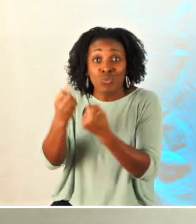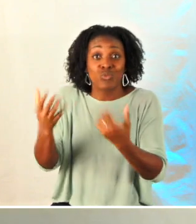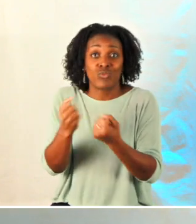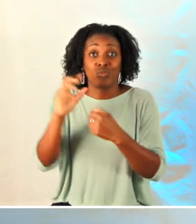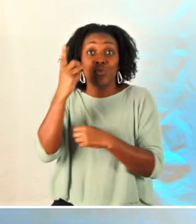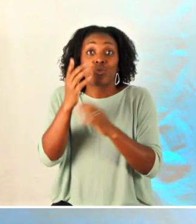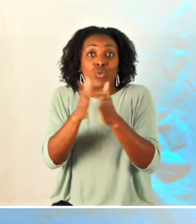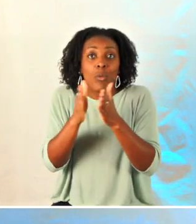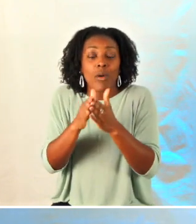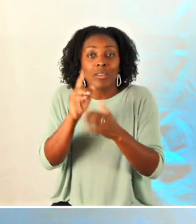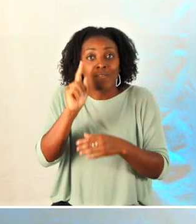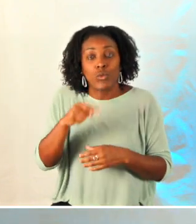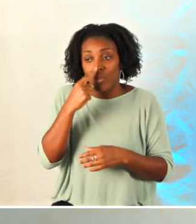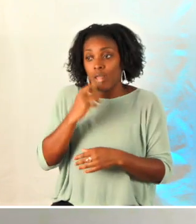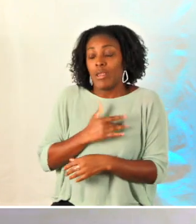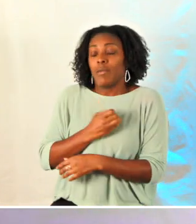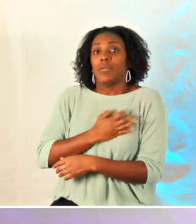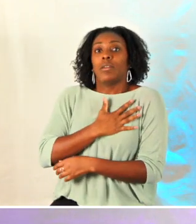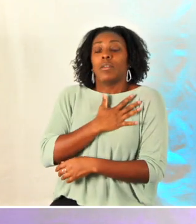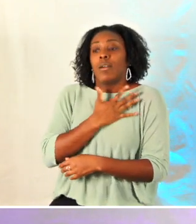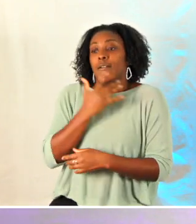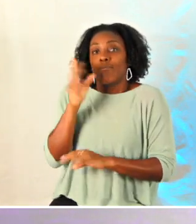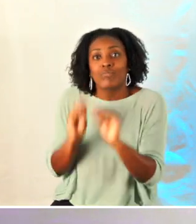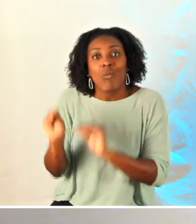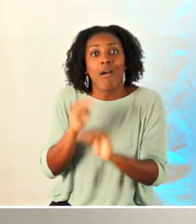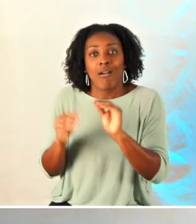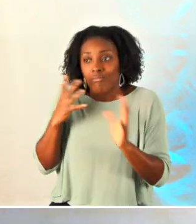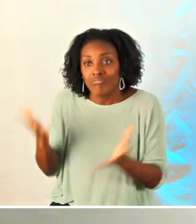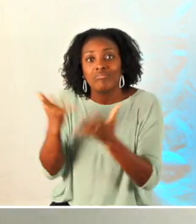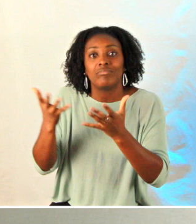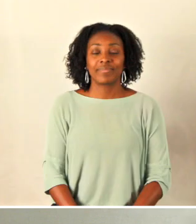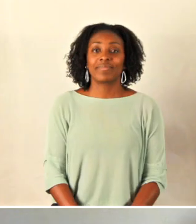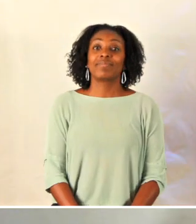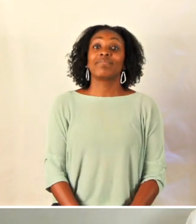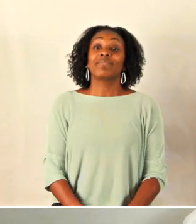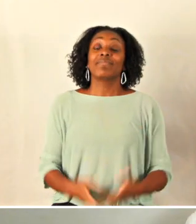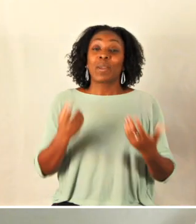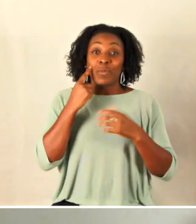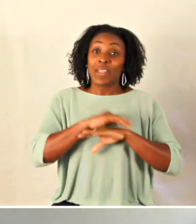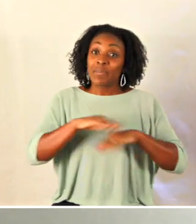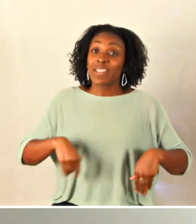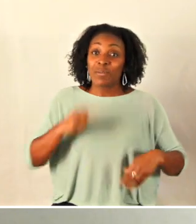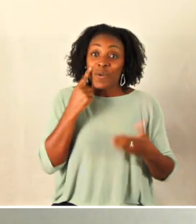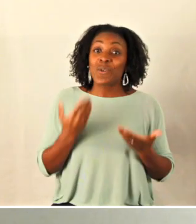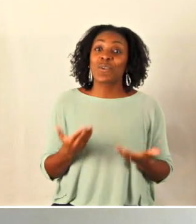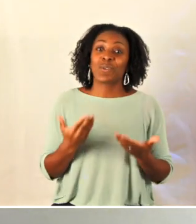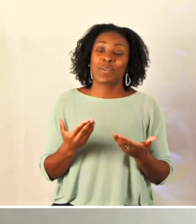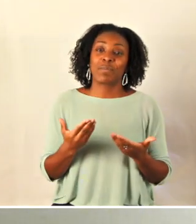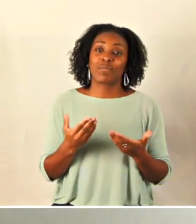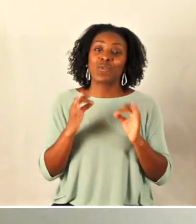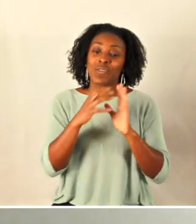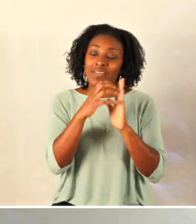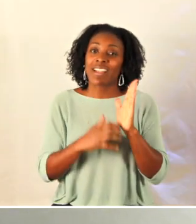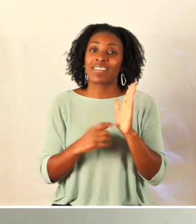Dieu te demande que tu sois ému de compassion et rempli pour déverser sur eux. Pour terminer pour aujourd'hui, rappelez juste ce